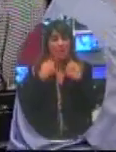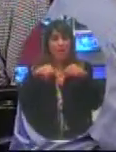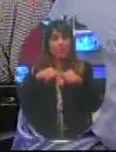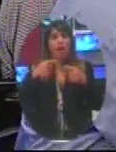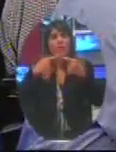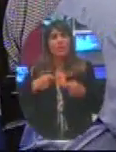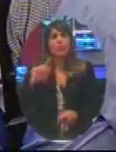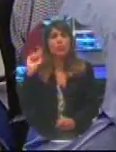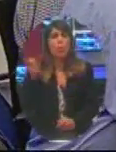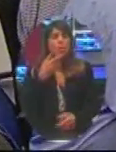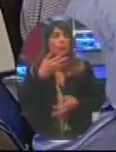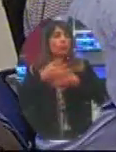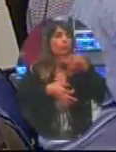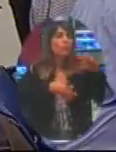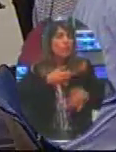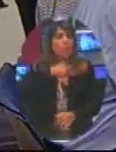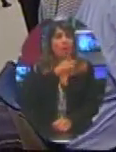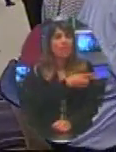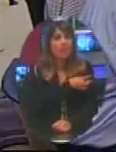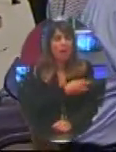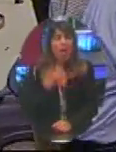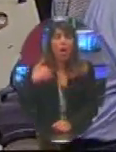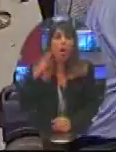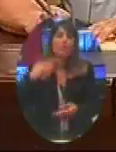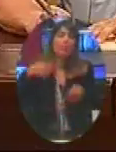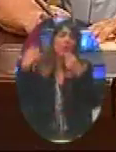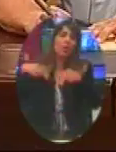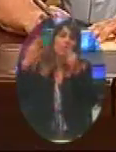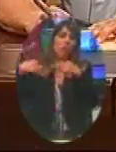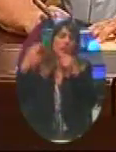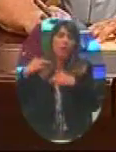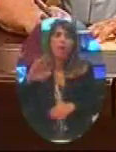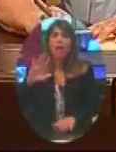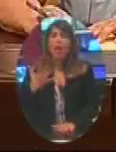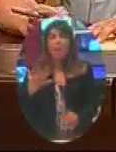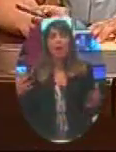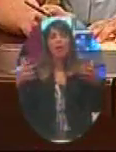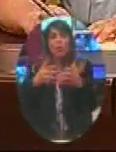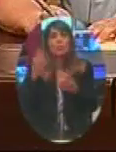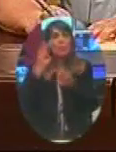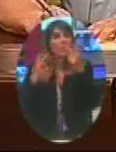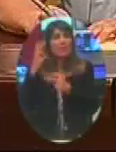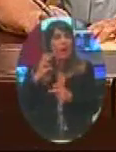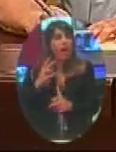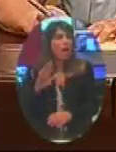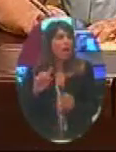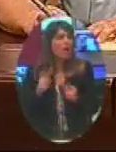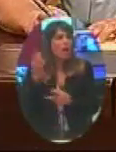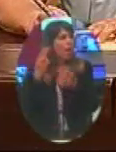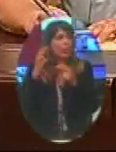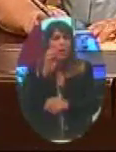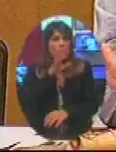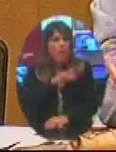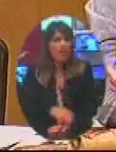הפנו שאלות למפכ"ל, כשרובן חזרו על עצמן. מדוע יש ריכוז מידע ואיך קרה שהמידע הודלף? הם קראו